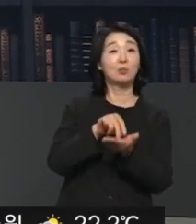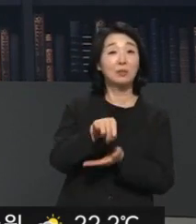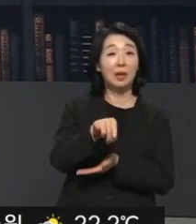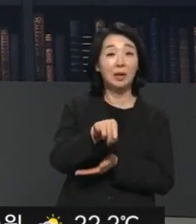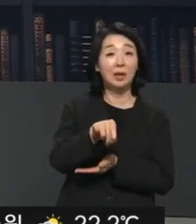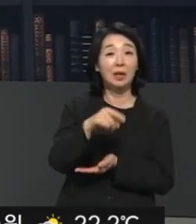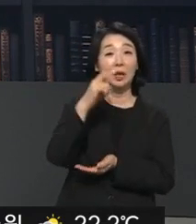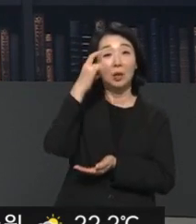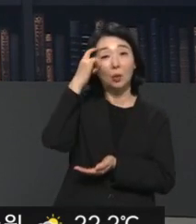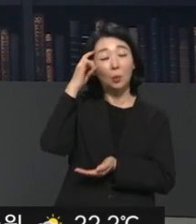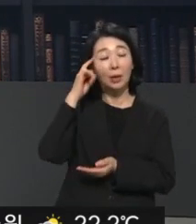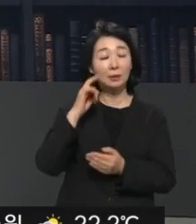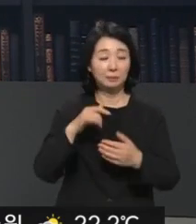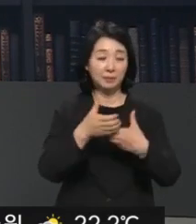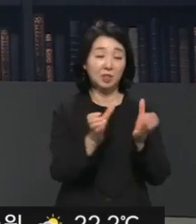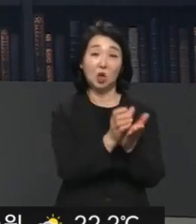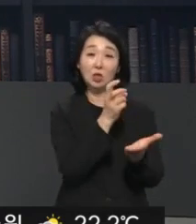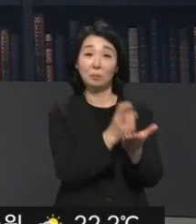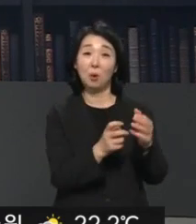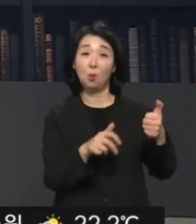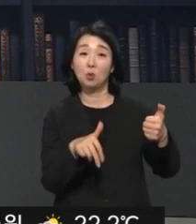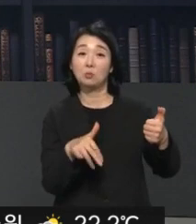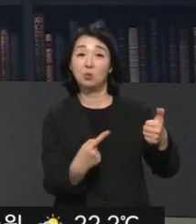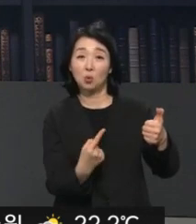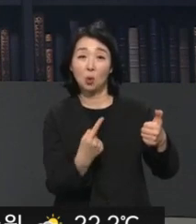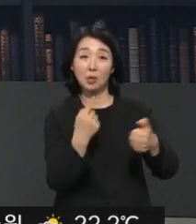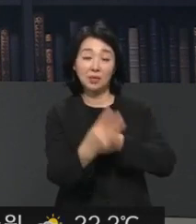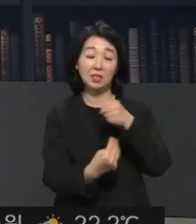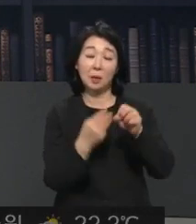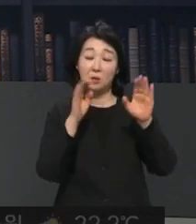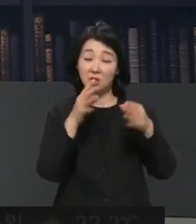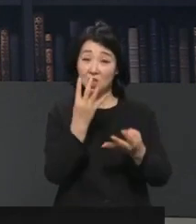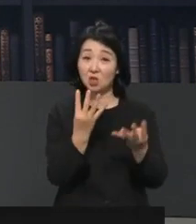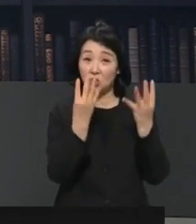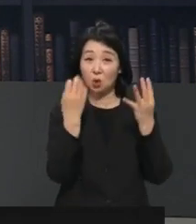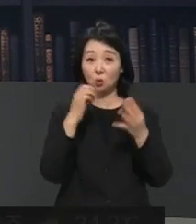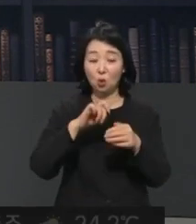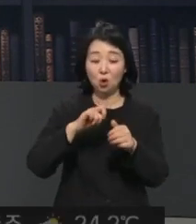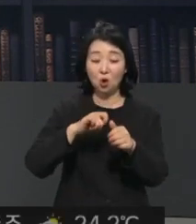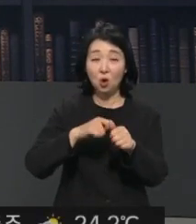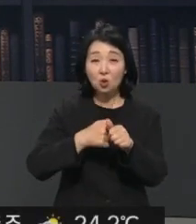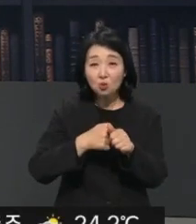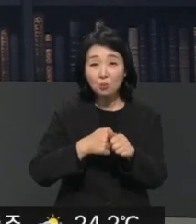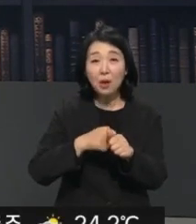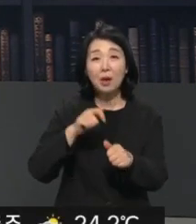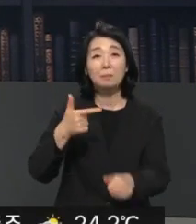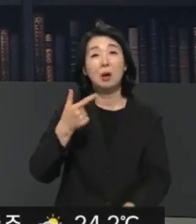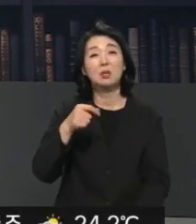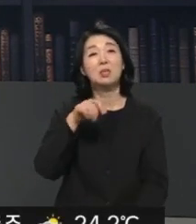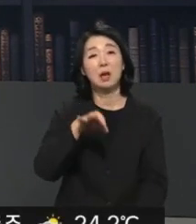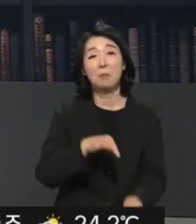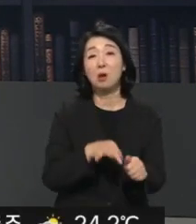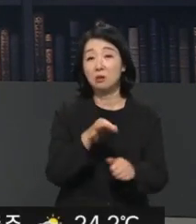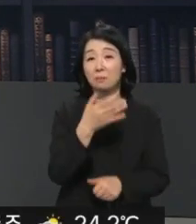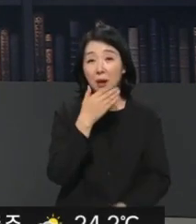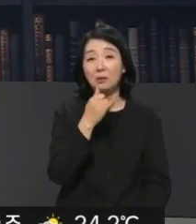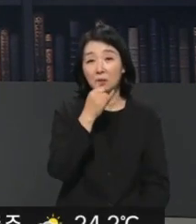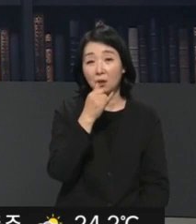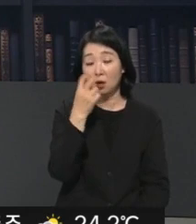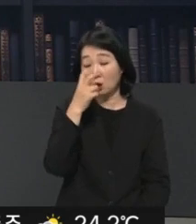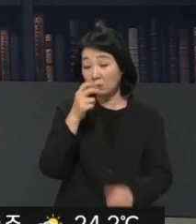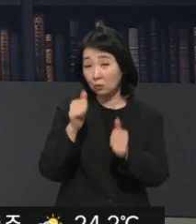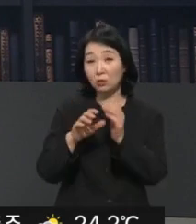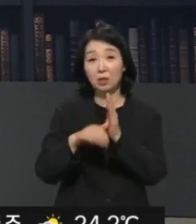이 정당법 50조에 따르면 이 3년 이하의 징역 또는 600만 원 이하의 벌금에 처해질 수 있는데요. 그렇다면 검찰